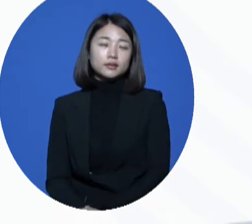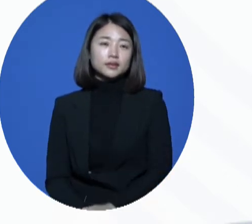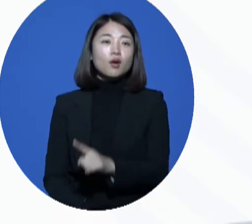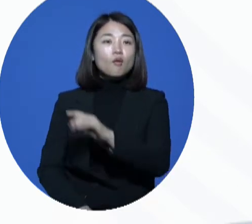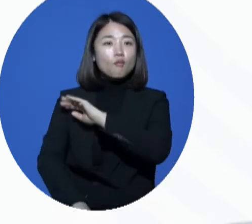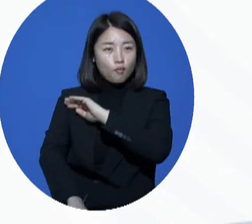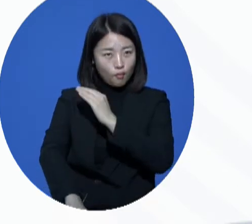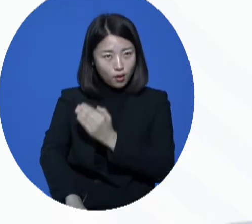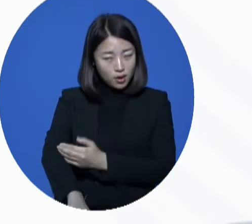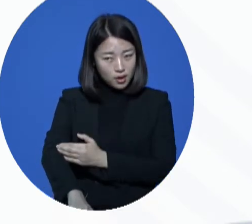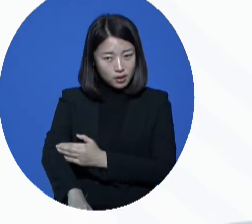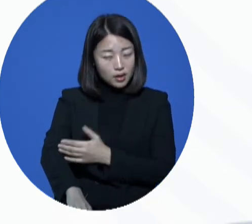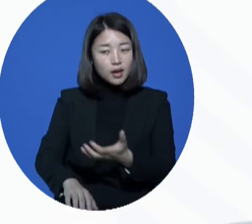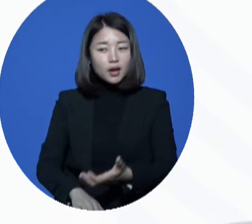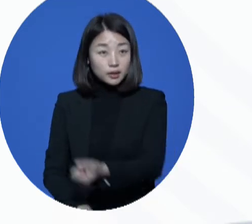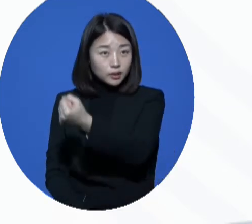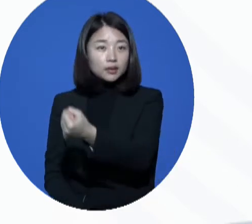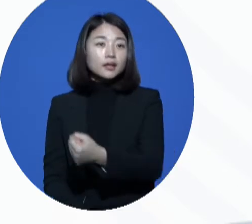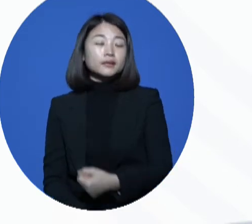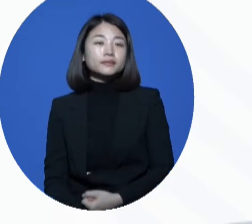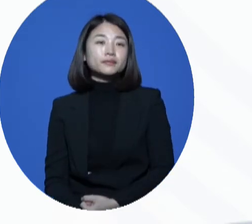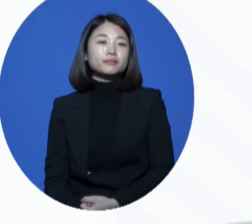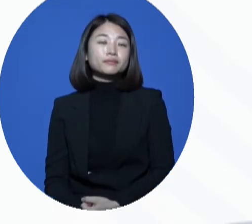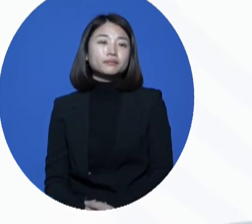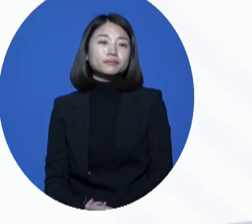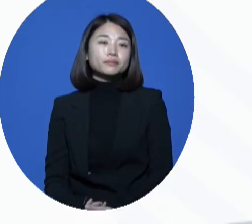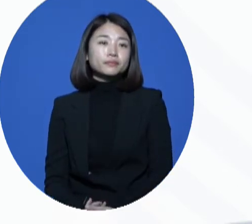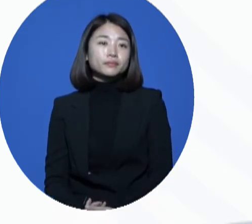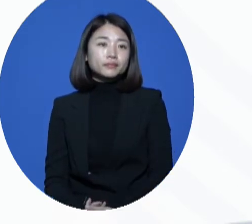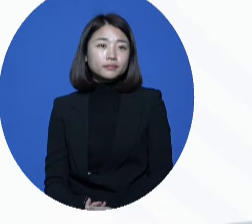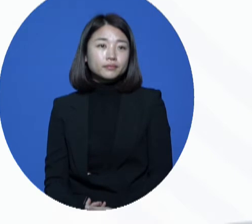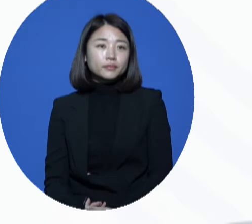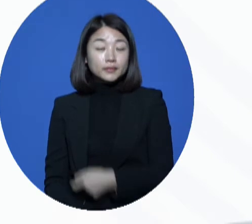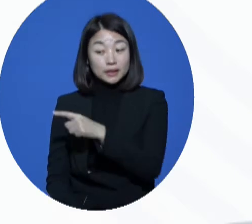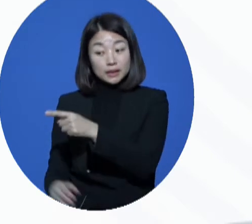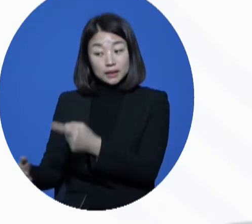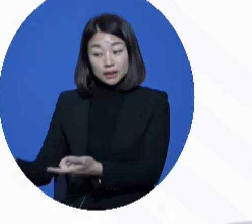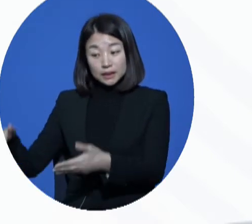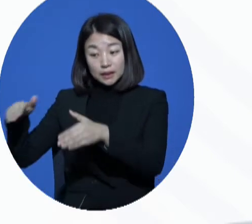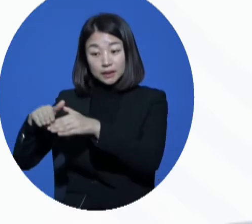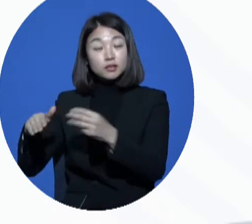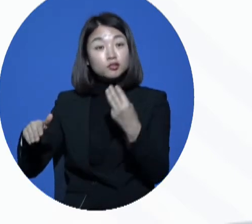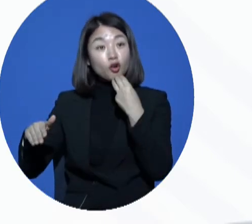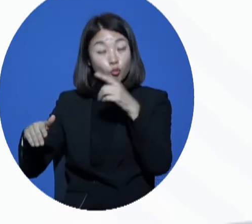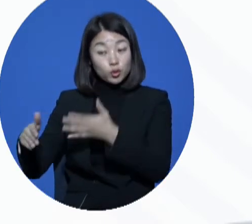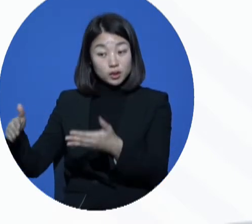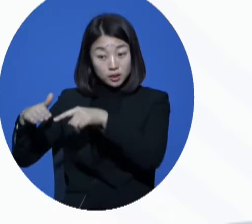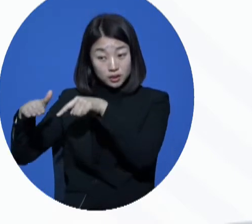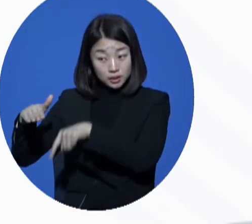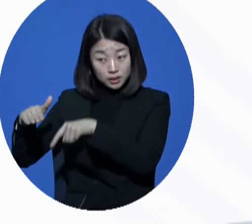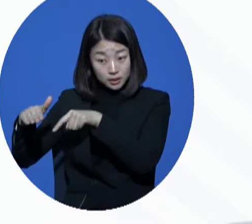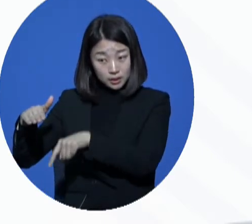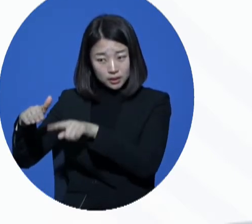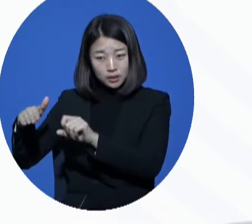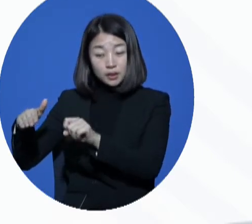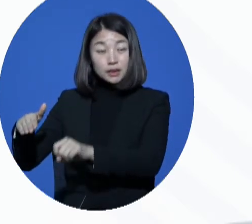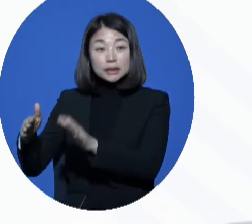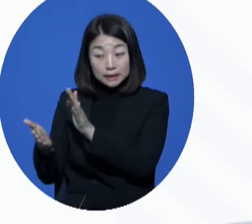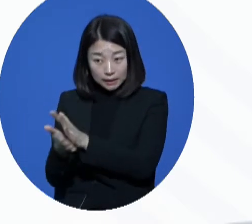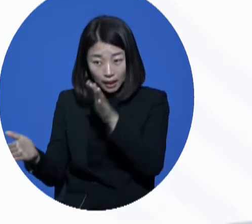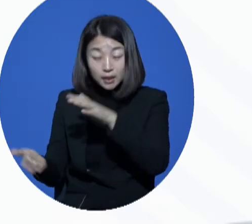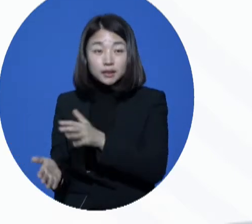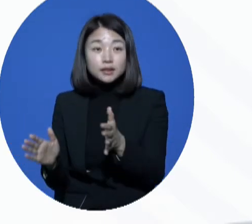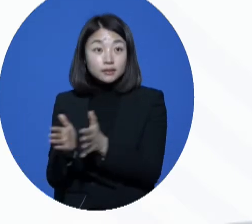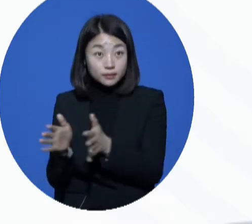있는 권리를 되찾아가는 과정, 이 과정 안에 신화재활원의 긴급탈시설 투쟁이 놓여져 있고요. 그리고 그것을 탈출한